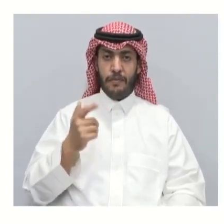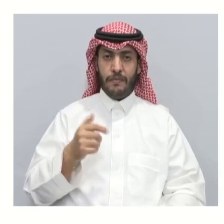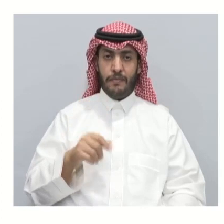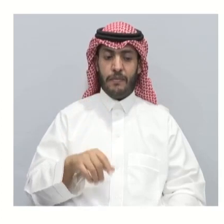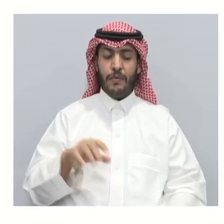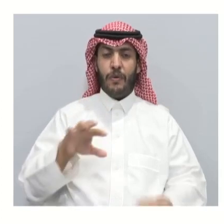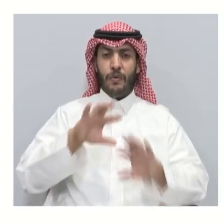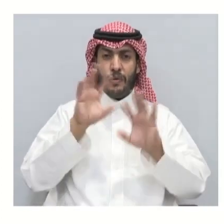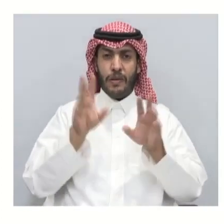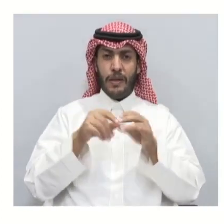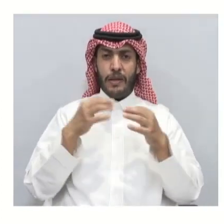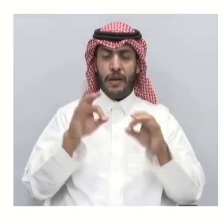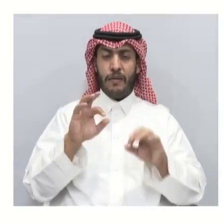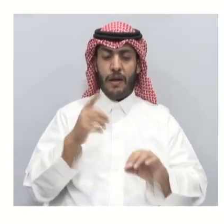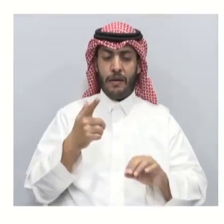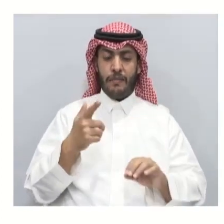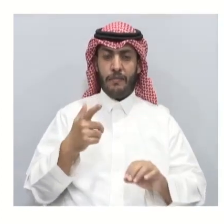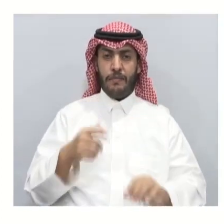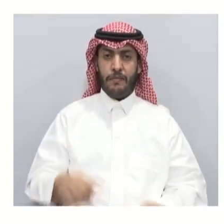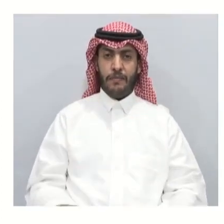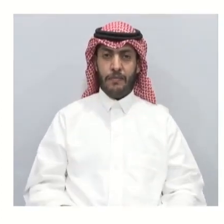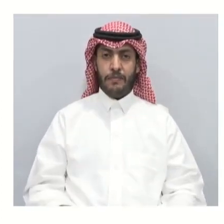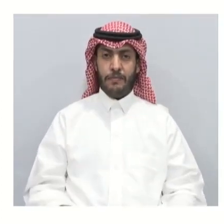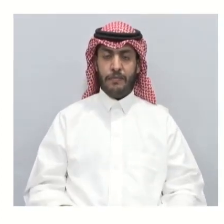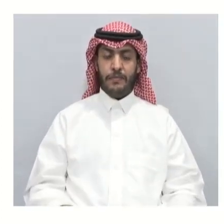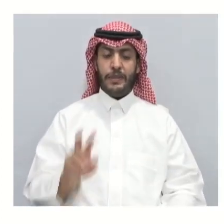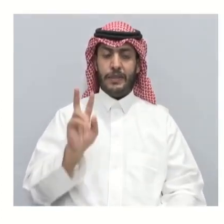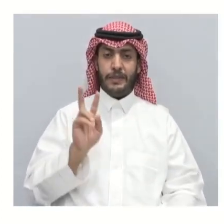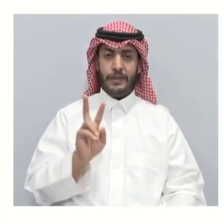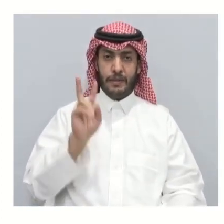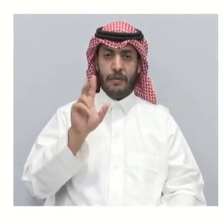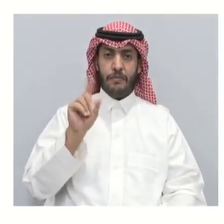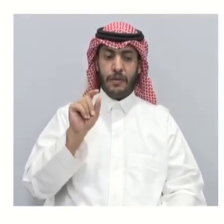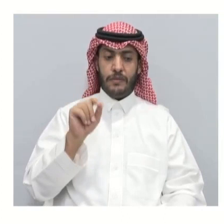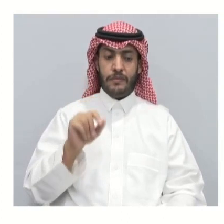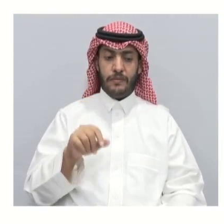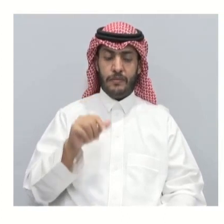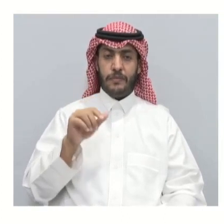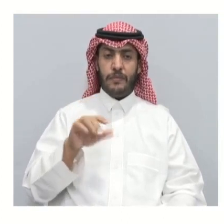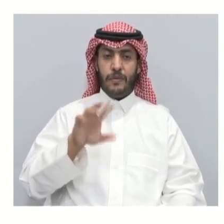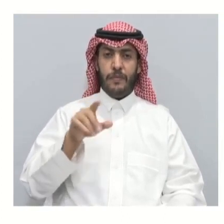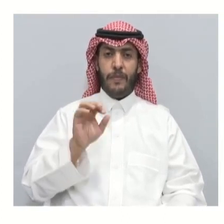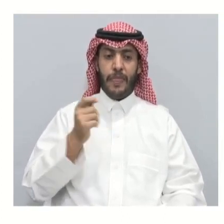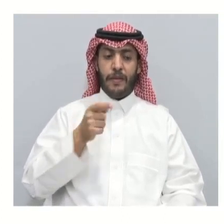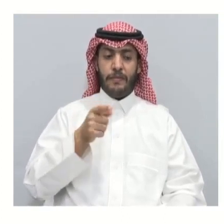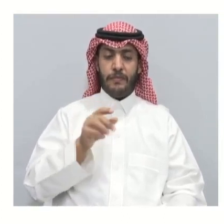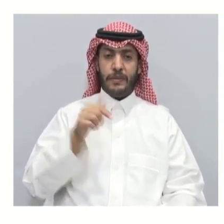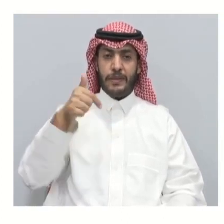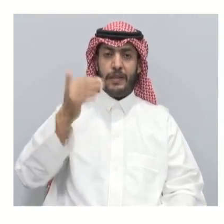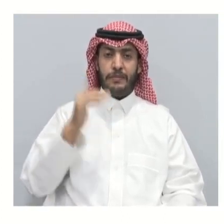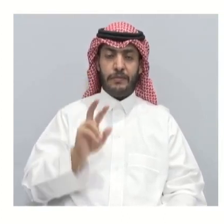عدد جميع الاشكال كم عدد جميع الاشكال سبعه بارك الله فيكم اذا اكتبها بهذا الشكل اذا